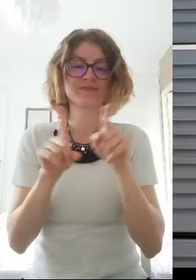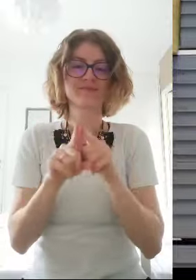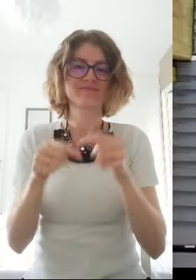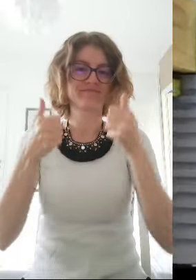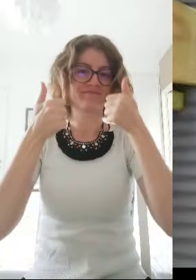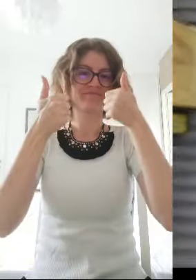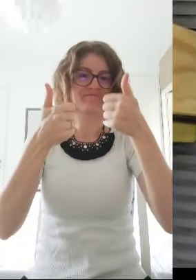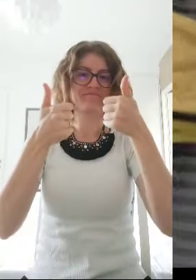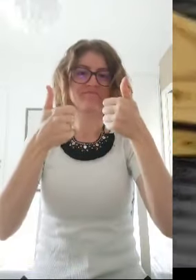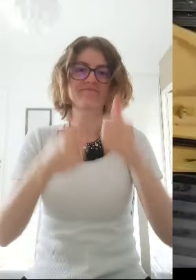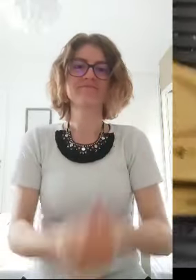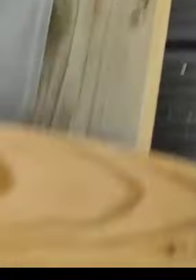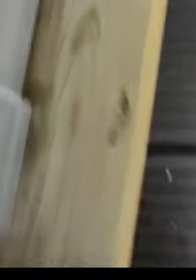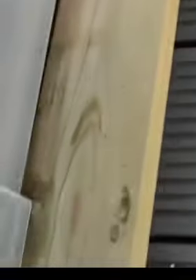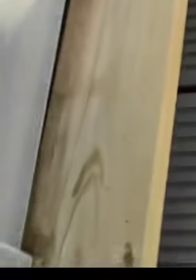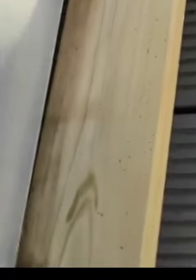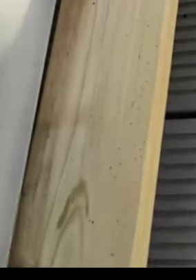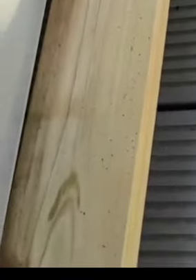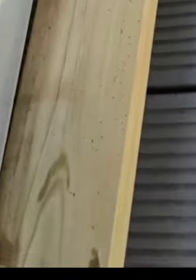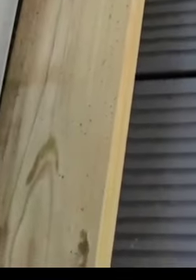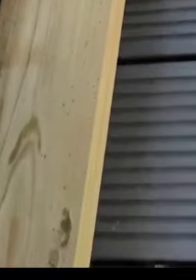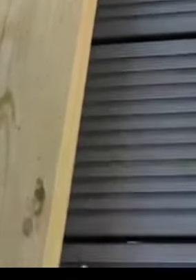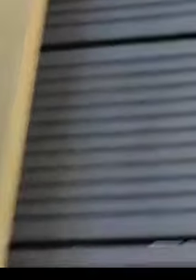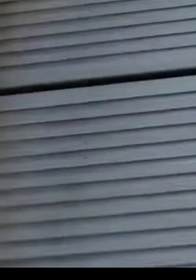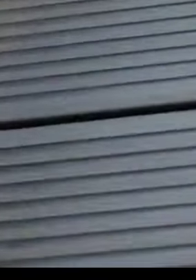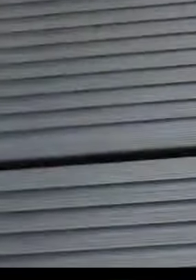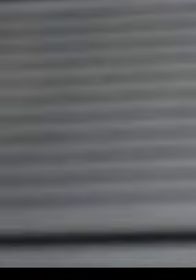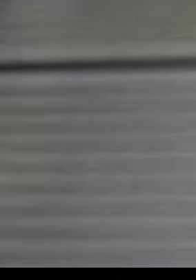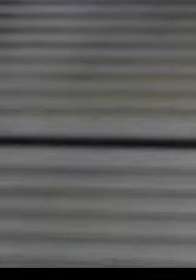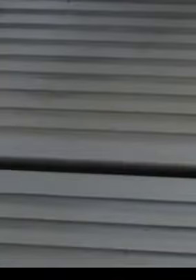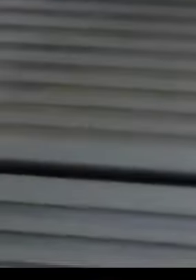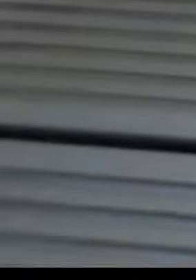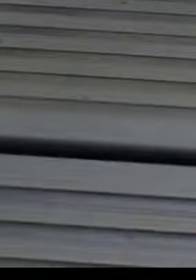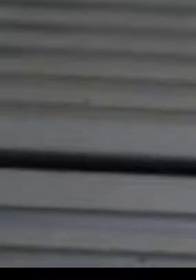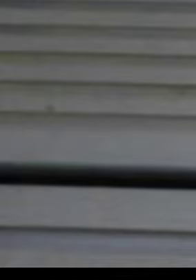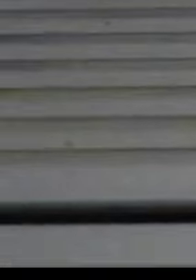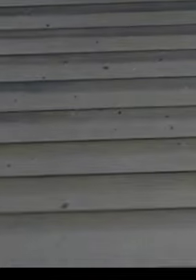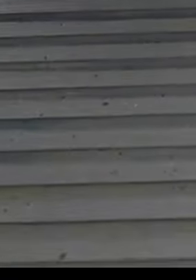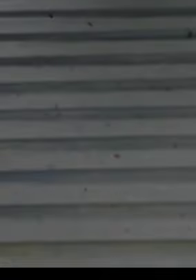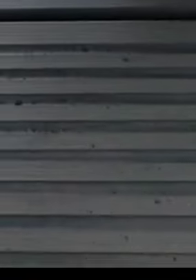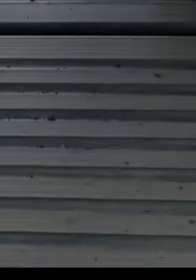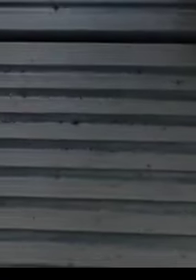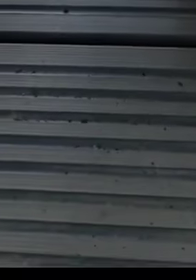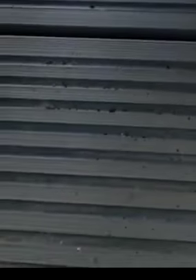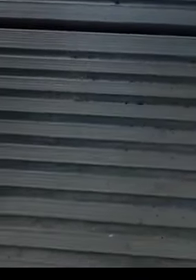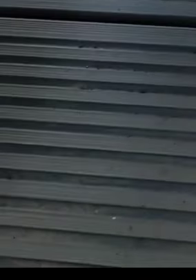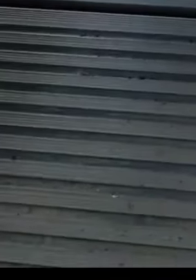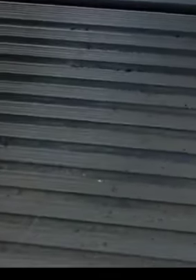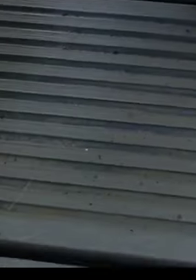voilà, toute la partie verte aussi est partie. Un petit pinou.